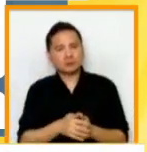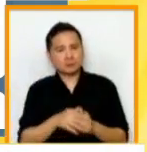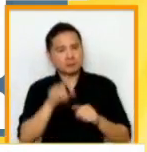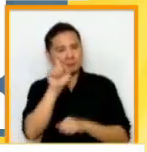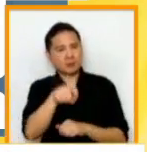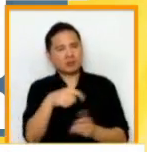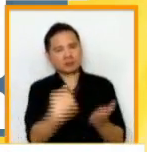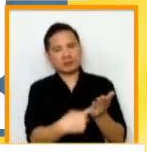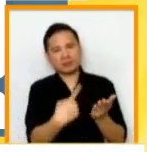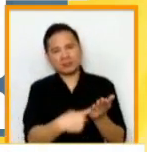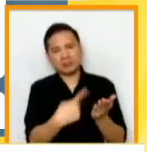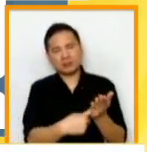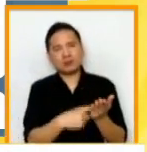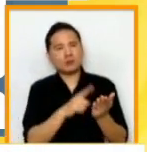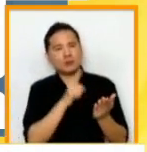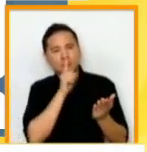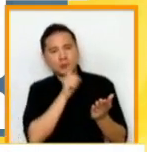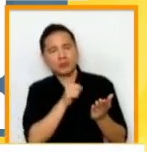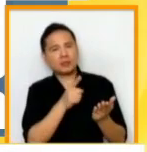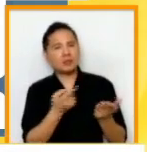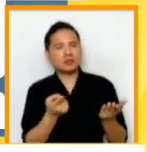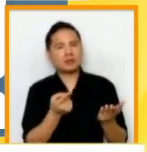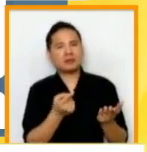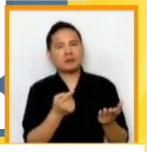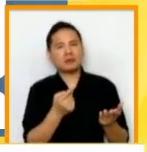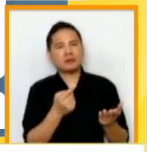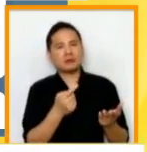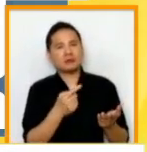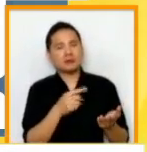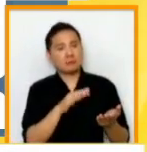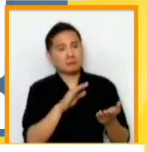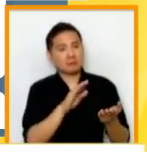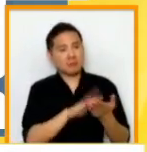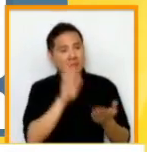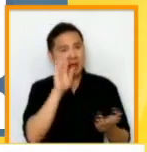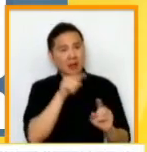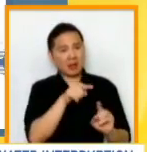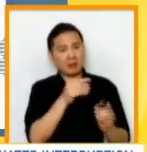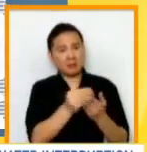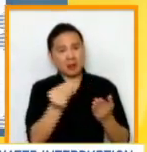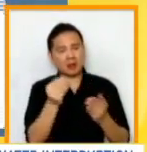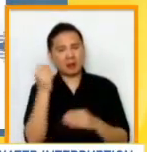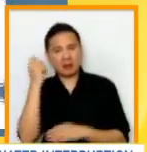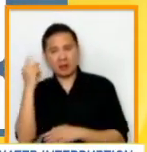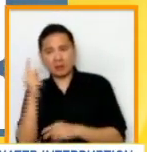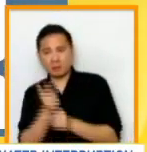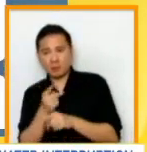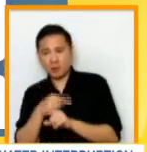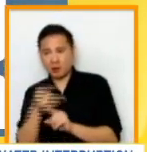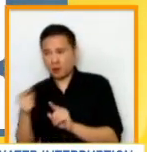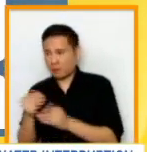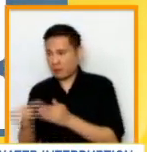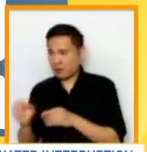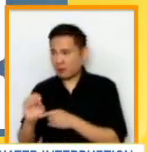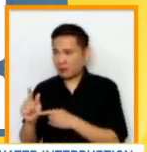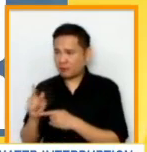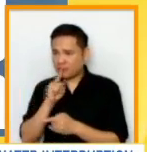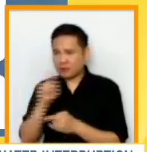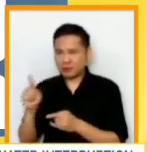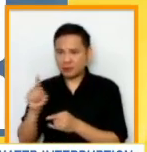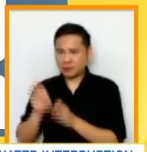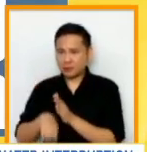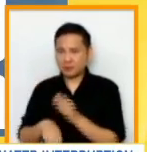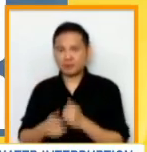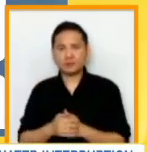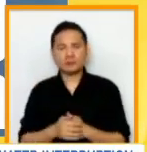mahal daw kasi ng mga abono at binhi, pero mura lang na ibinebenta ang mga produkto. Si Rosalie naman gusto raw marinig mula sa